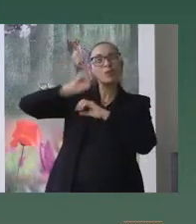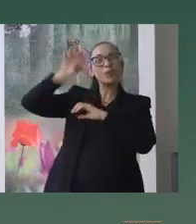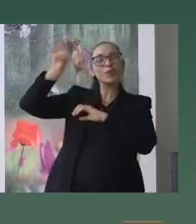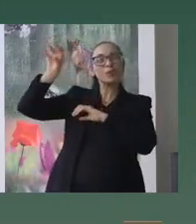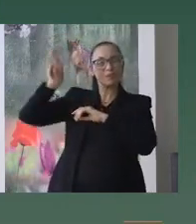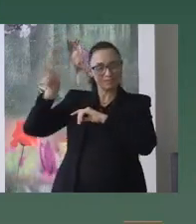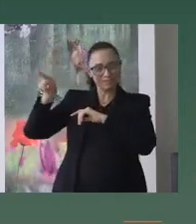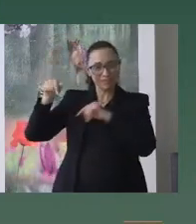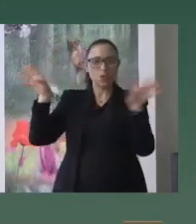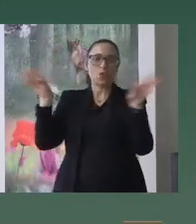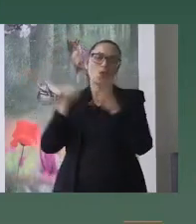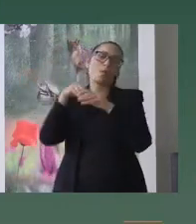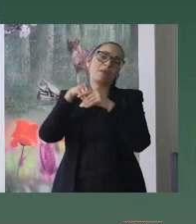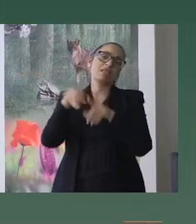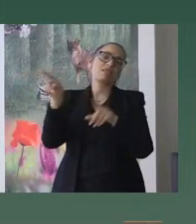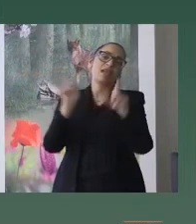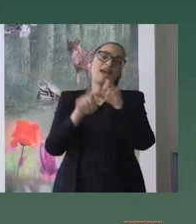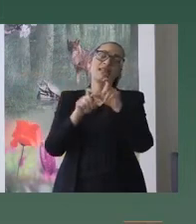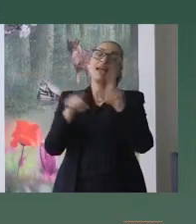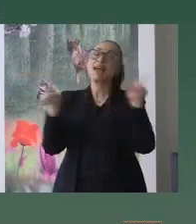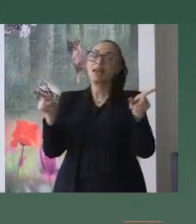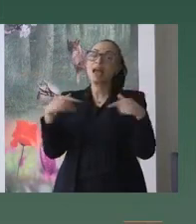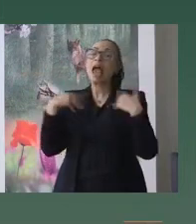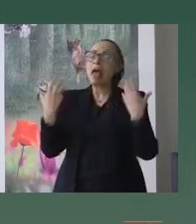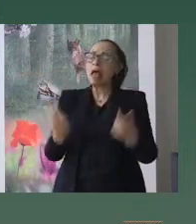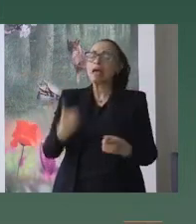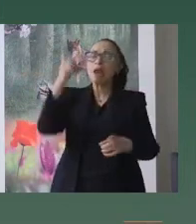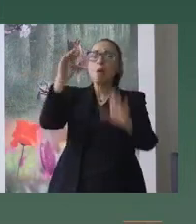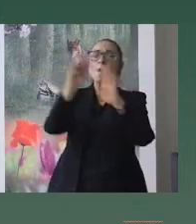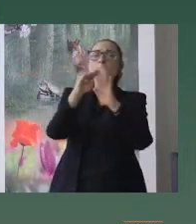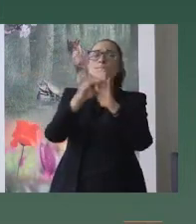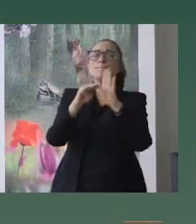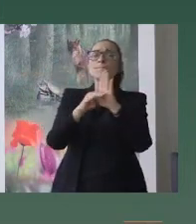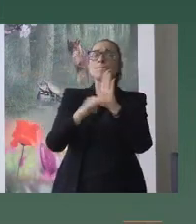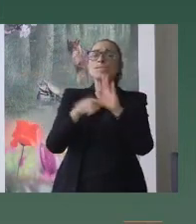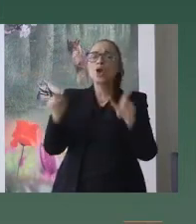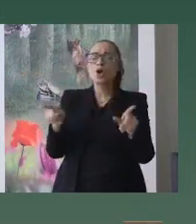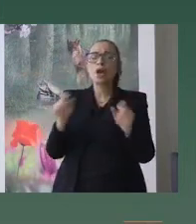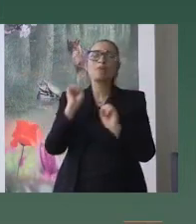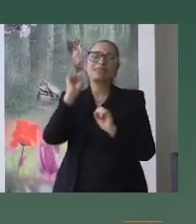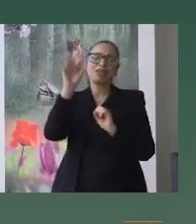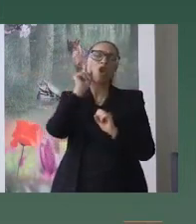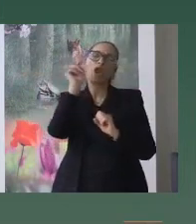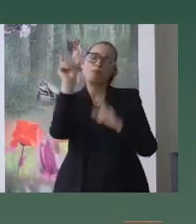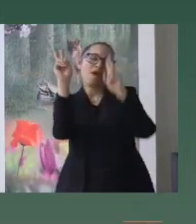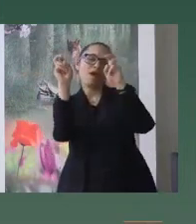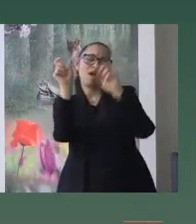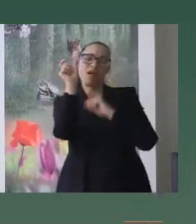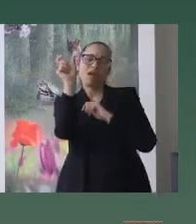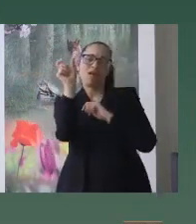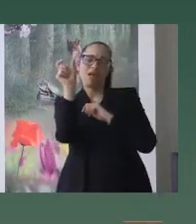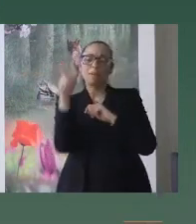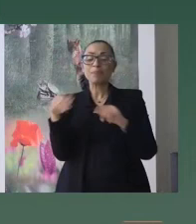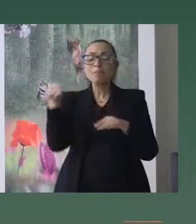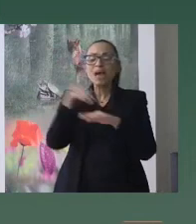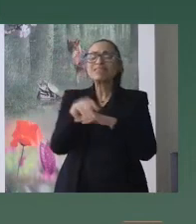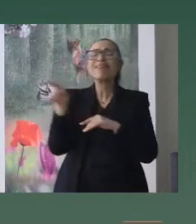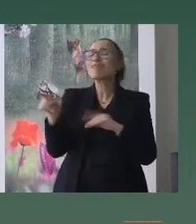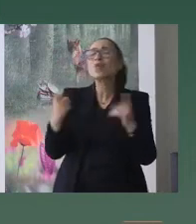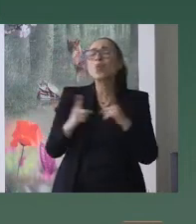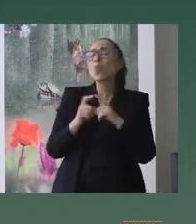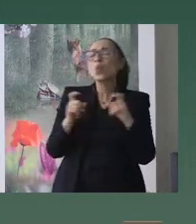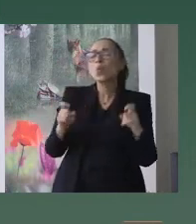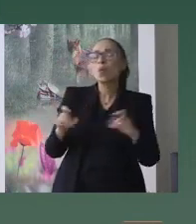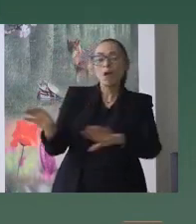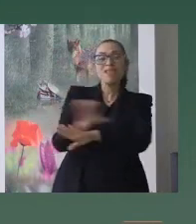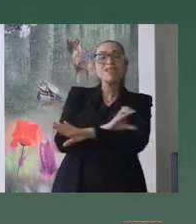και το εφαρμόζουμε στην εταιρεία, το ΦΥΗ έχει ένα πρόγραμμα, το Global Forest Fund, με έναν υπολογιστή του